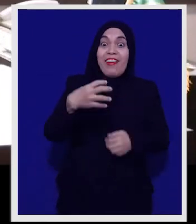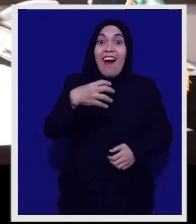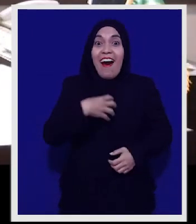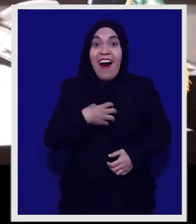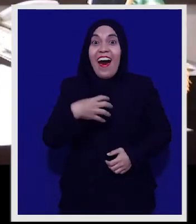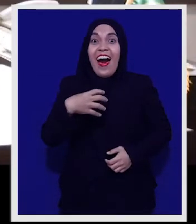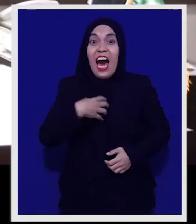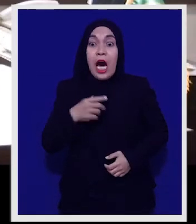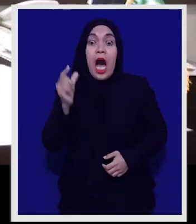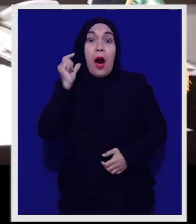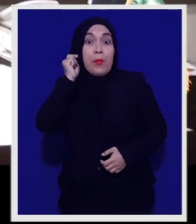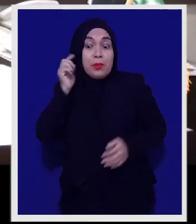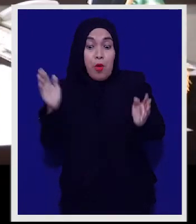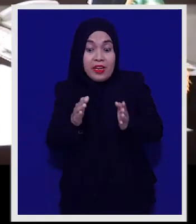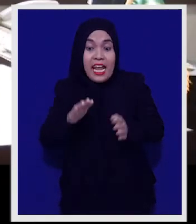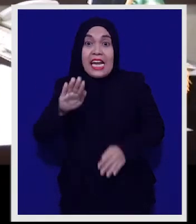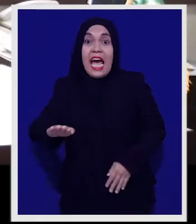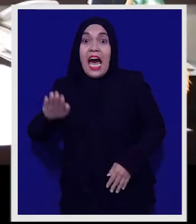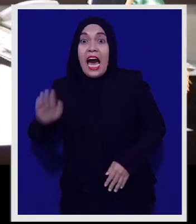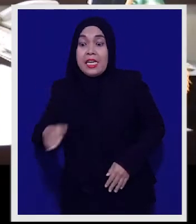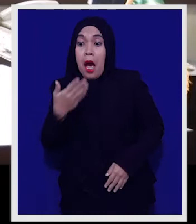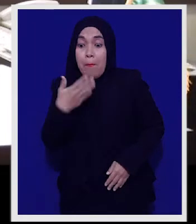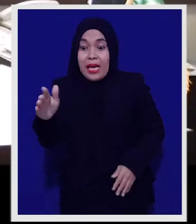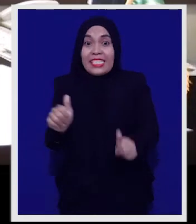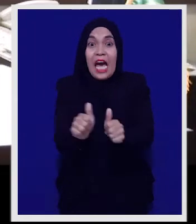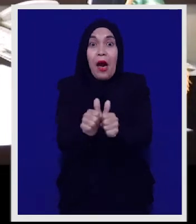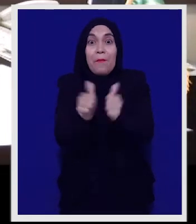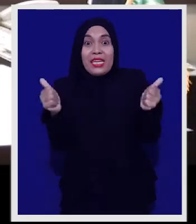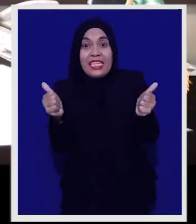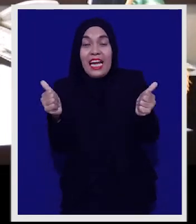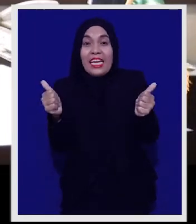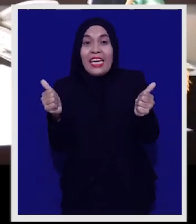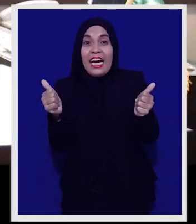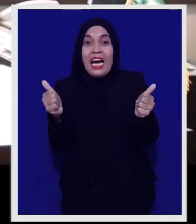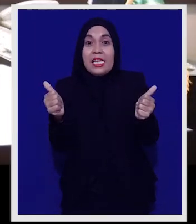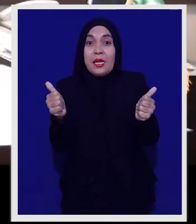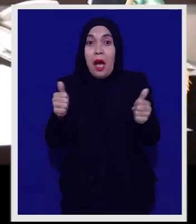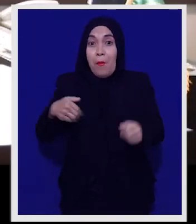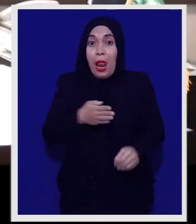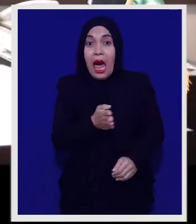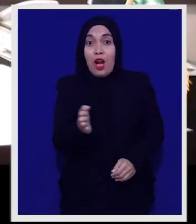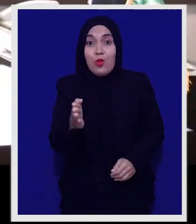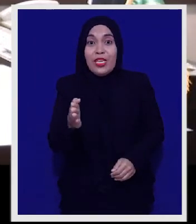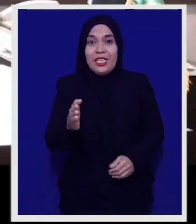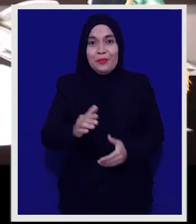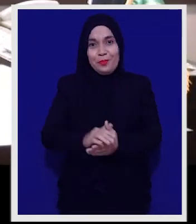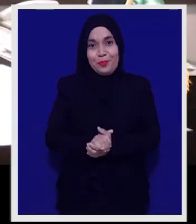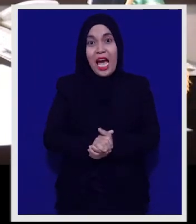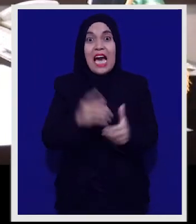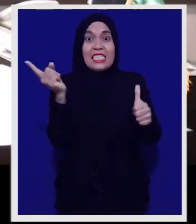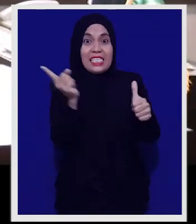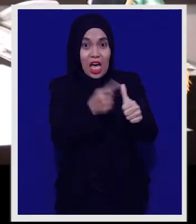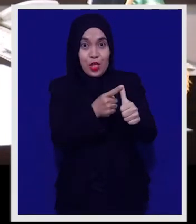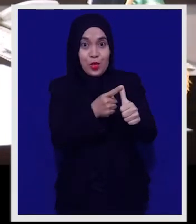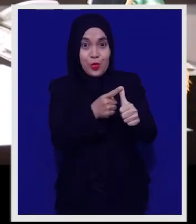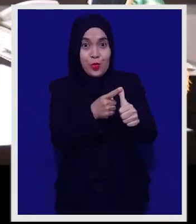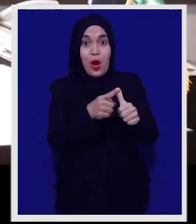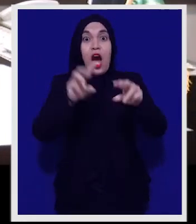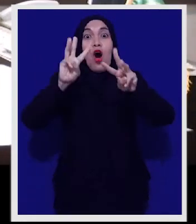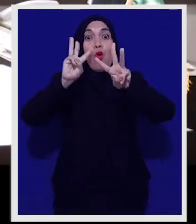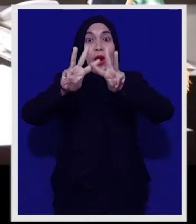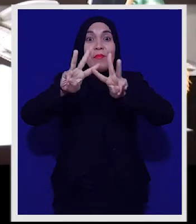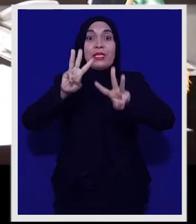binian dan anak limbah perceraian melalui 1.